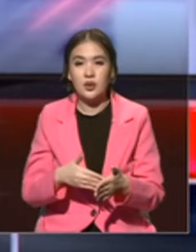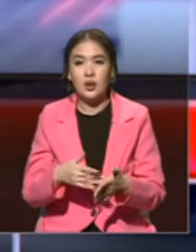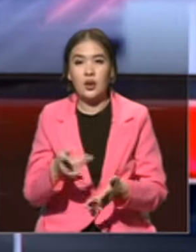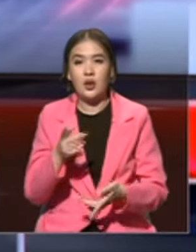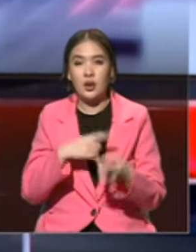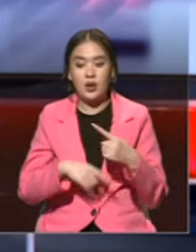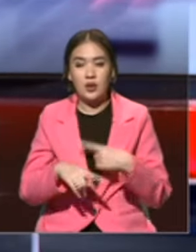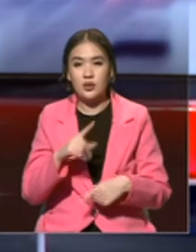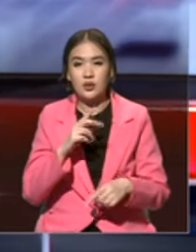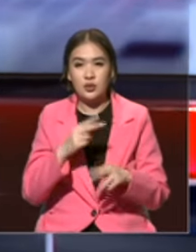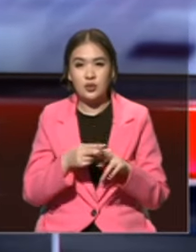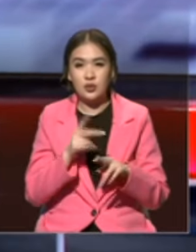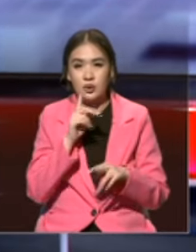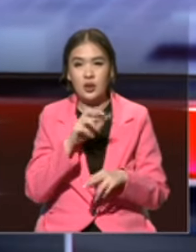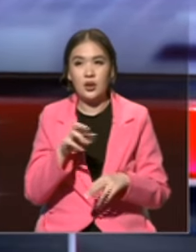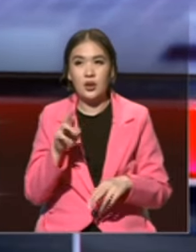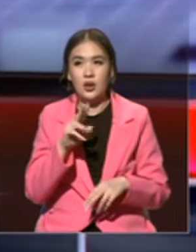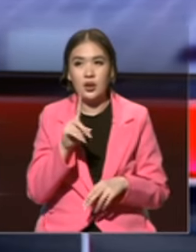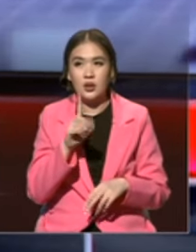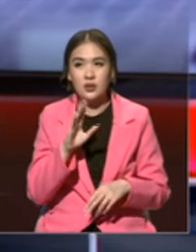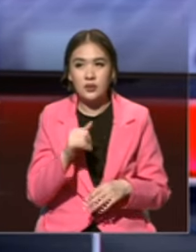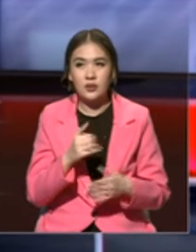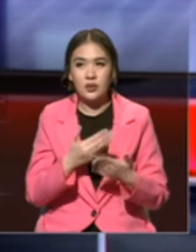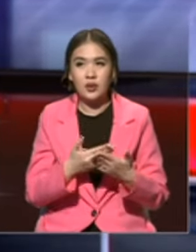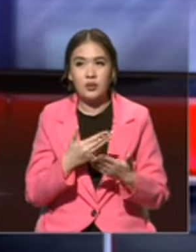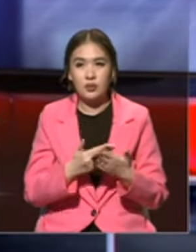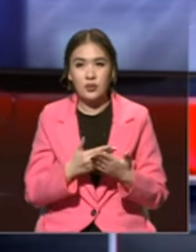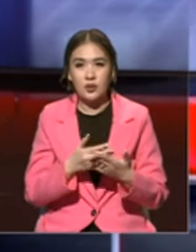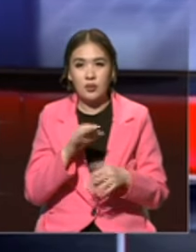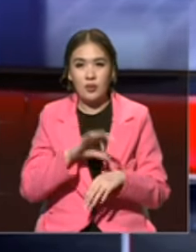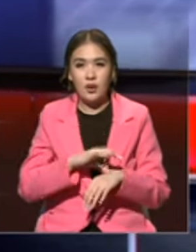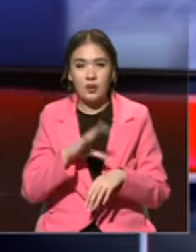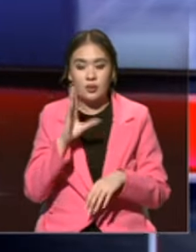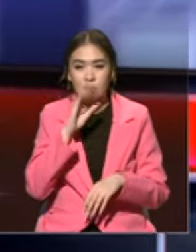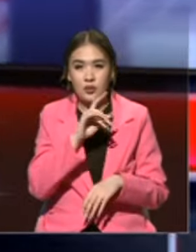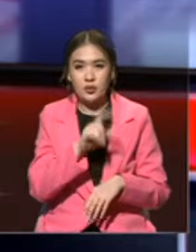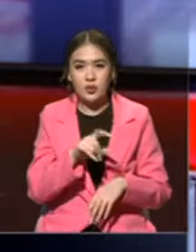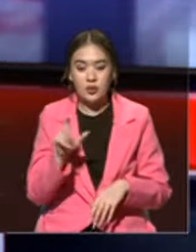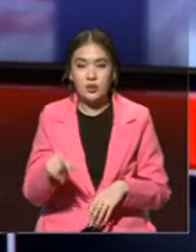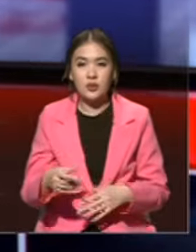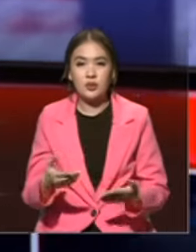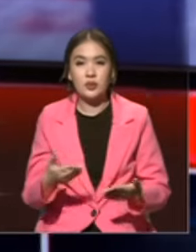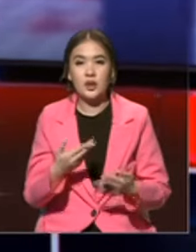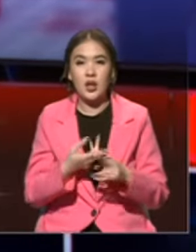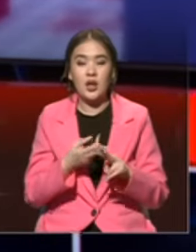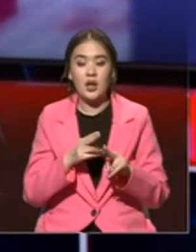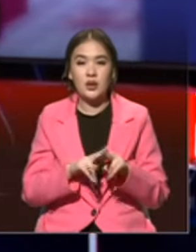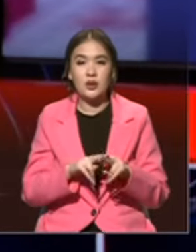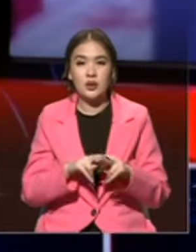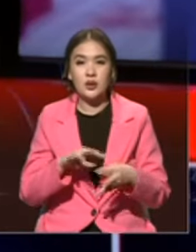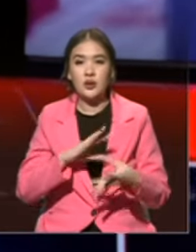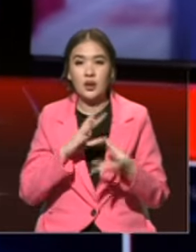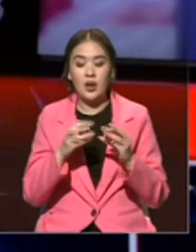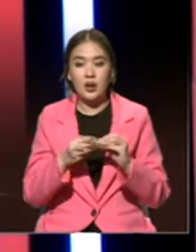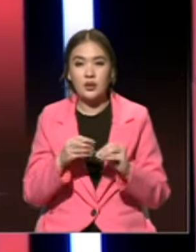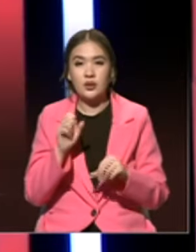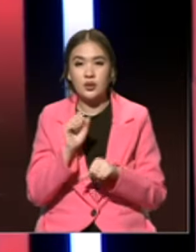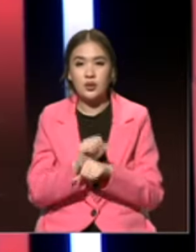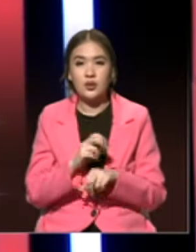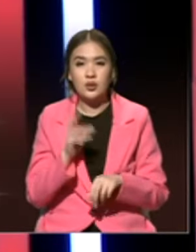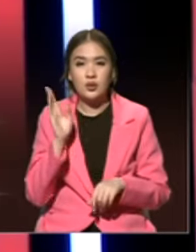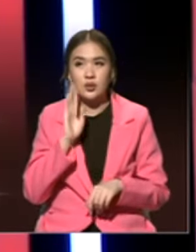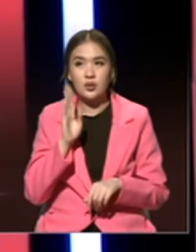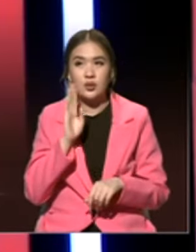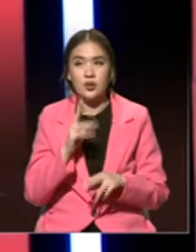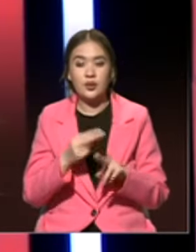кетпейміз, язба, себеске язба деді па? Иә, Құдай бетін әр қылсын. Негізінен жаңағы мәселеге тоқталсақ, әлі су